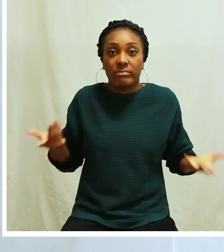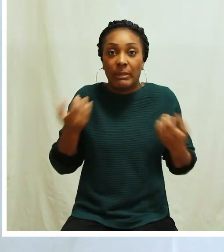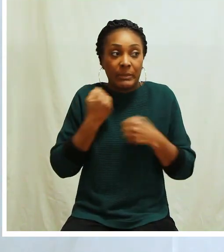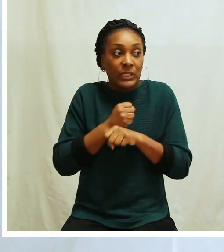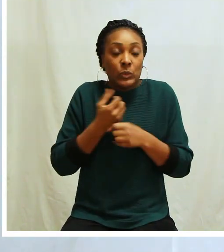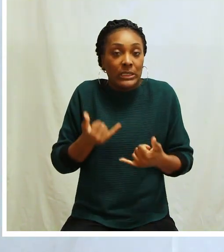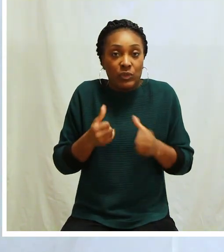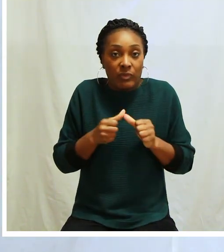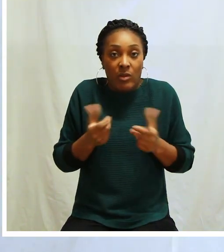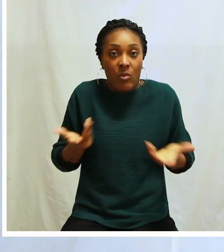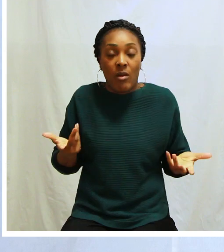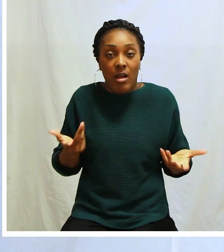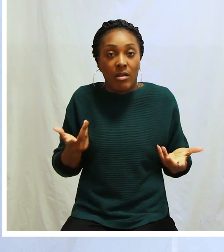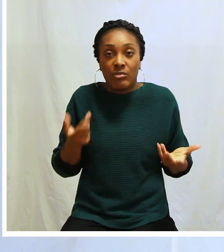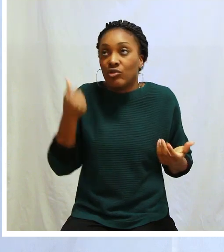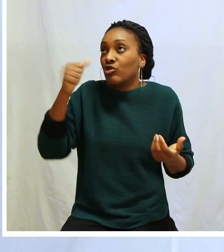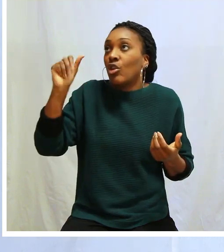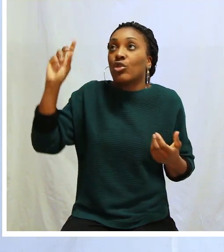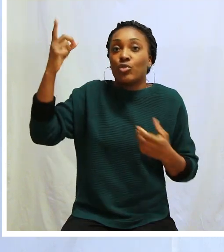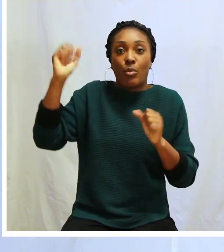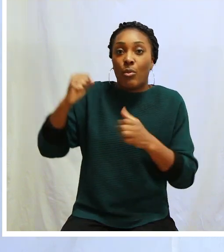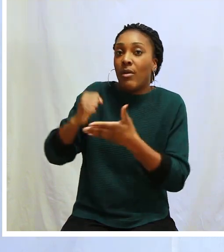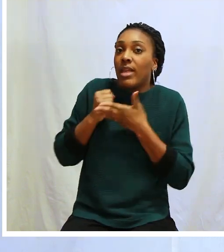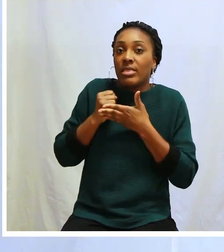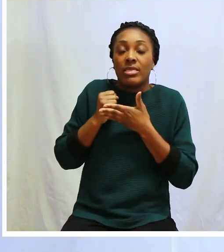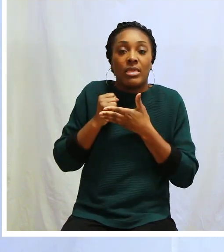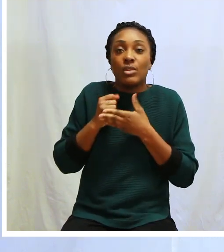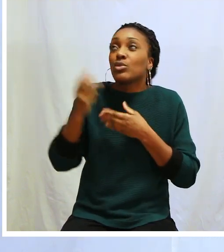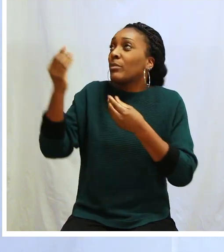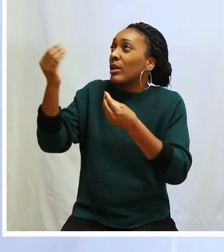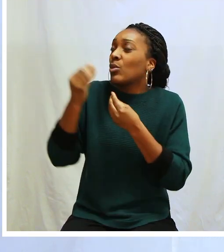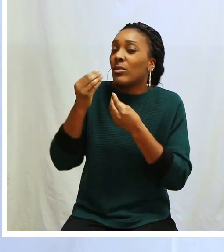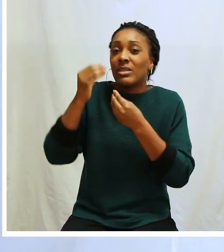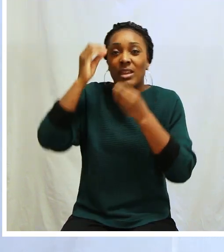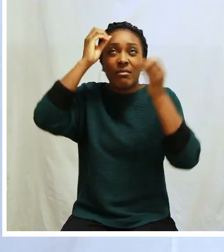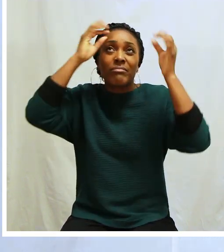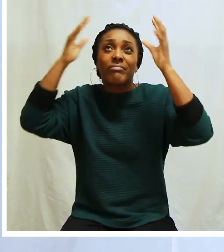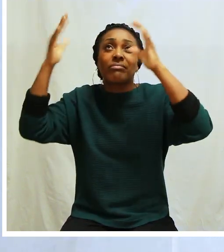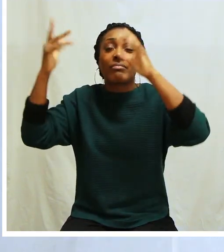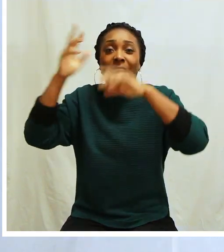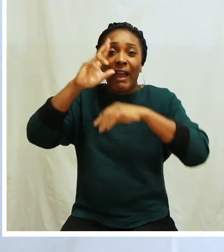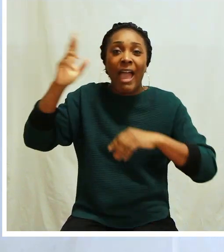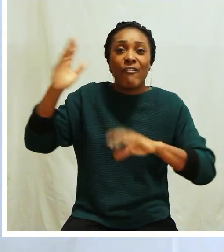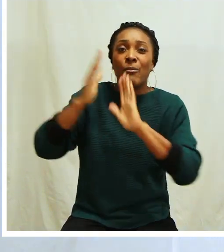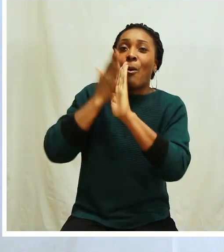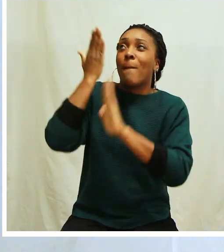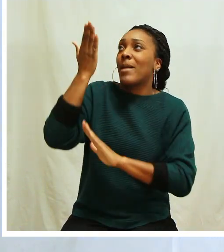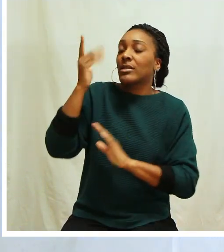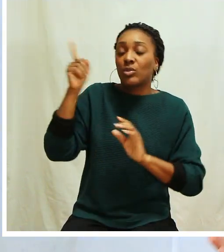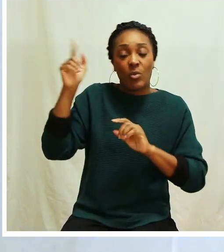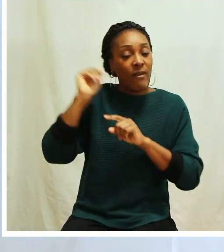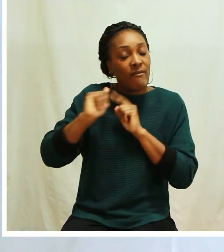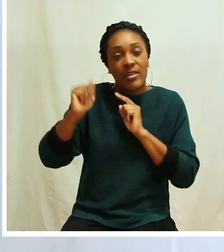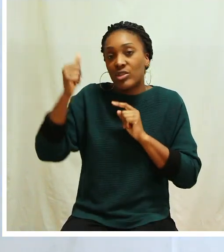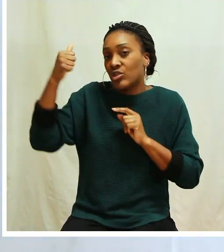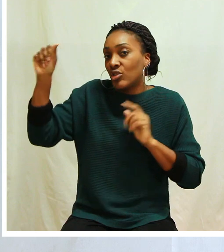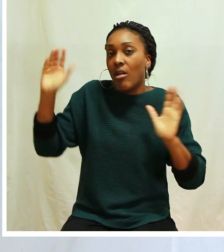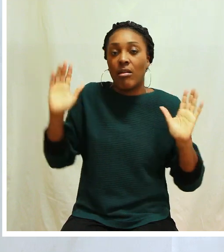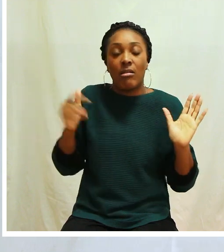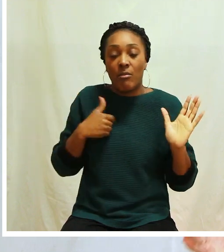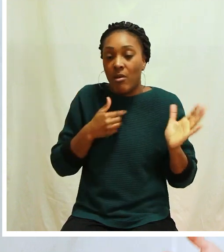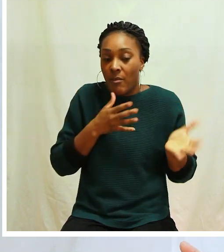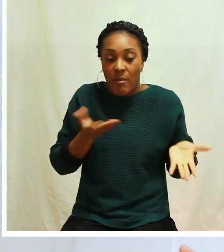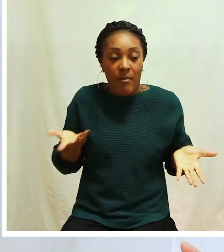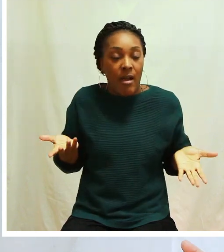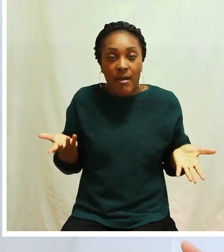bout. Et il n'y a que toi qui peux faire quelque chose. Tu m'as donné des rêves, des promesses. Il n'y a que toi qui peux les accomplir. Alors entre aujourd'hui et